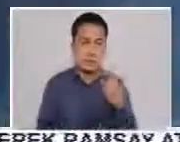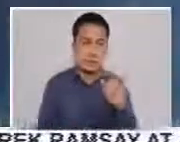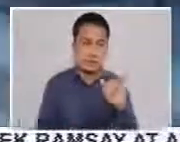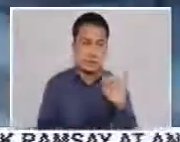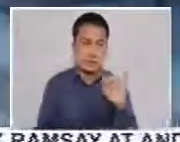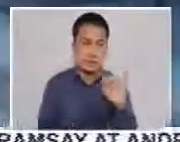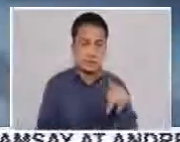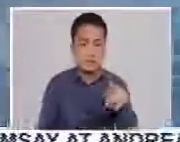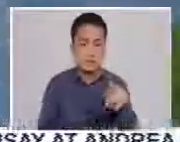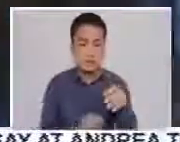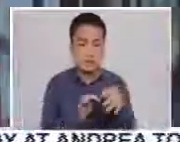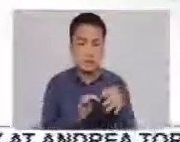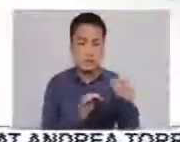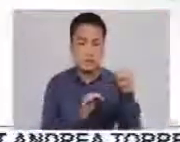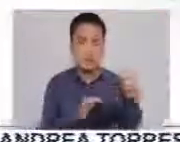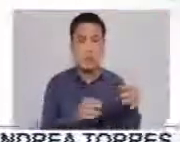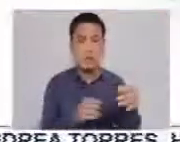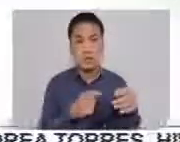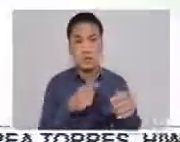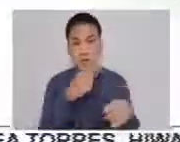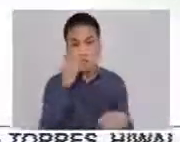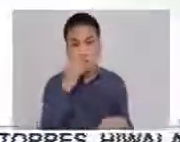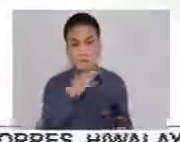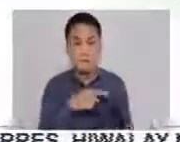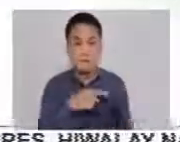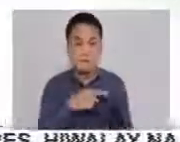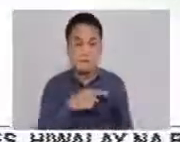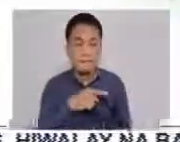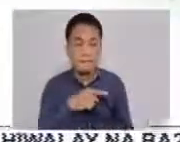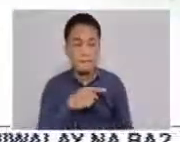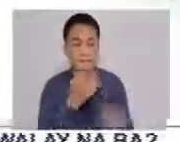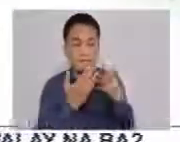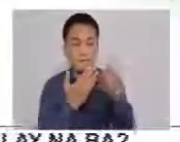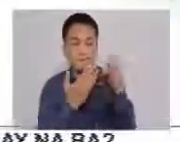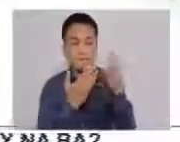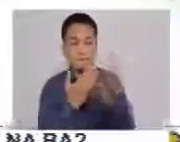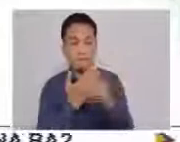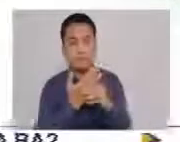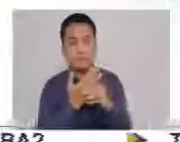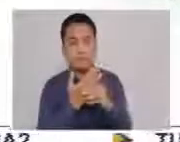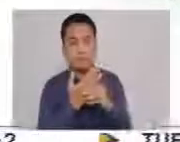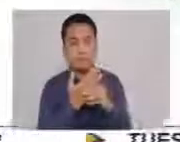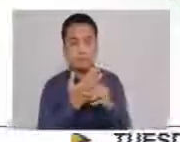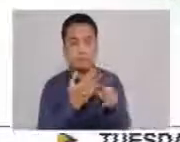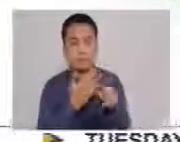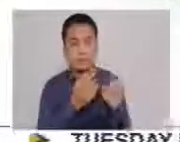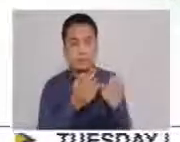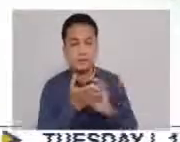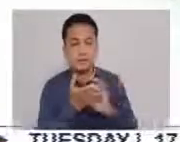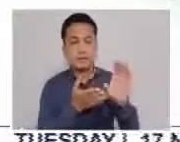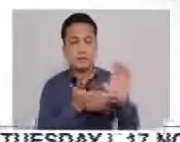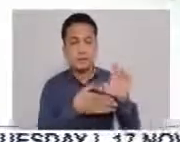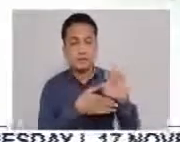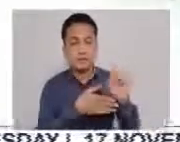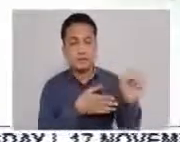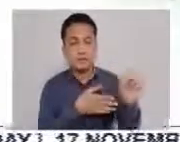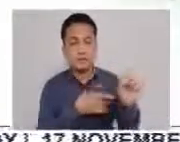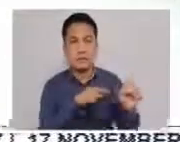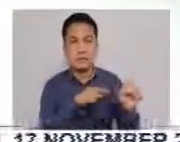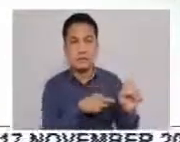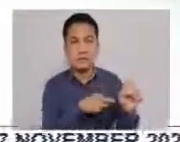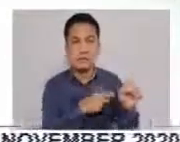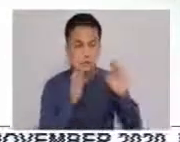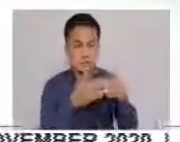engineer? Pwede pa naman po silang magpa-install dahil yun naman pong pagpapakabit po ng RFID. Hindi naman po titigil